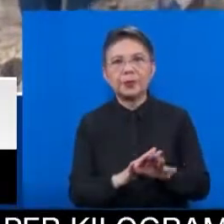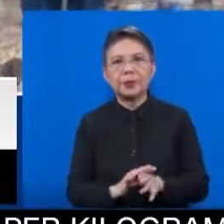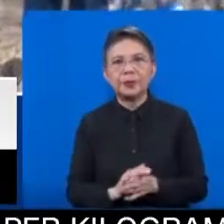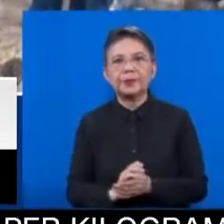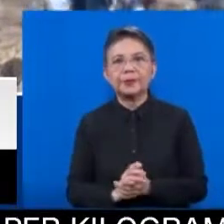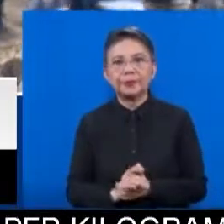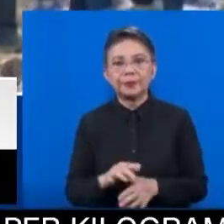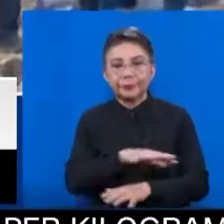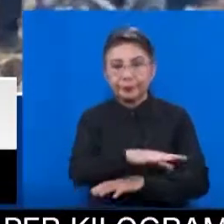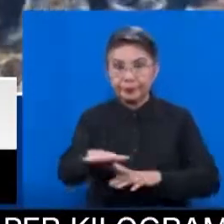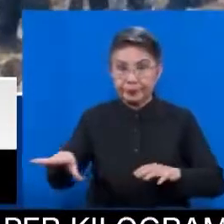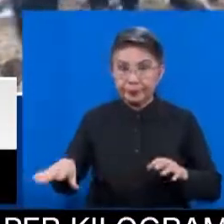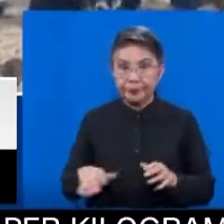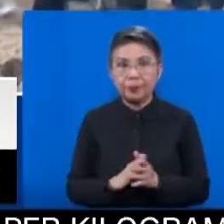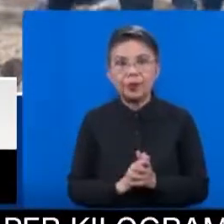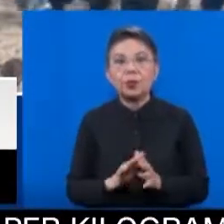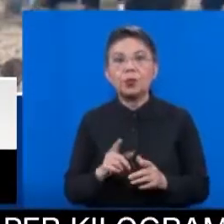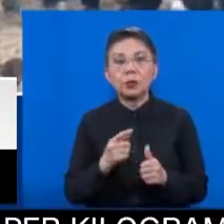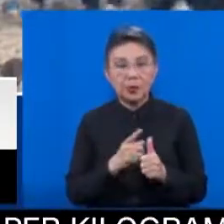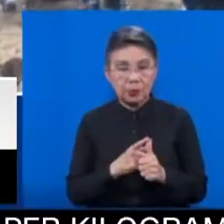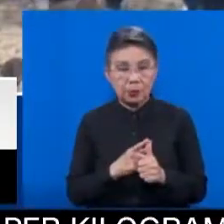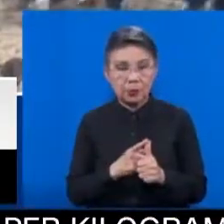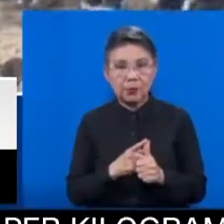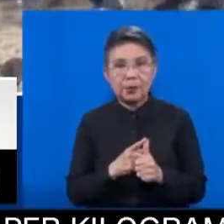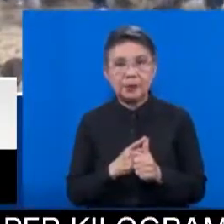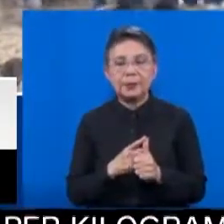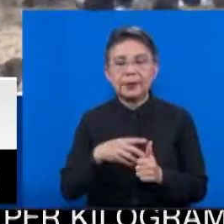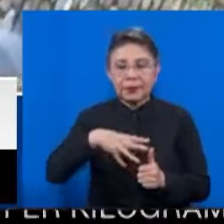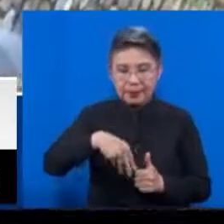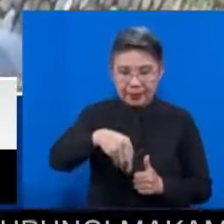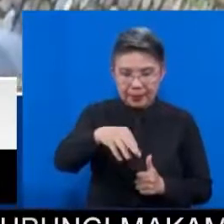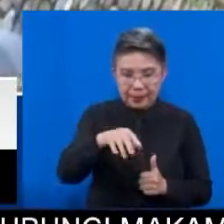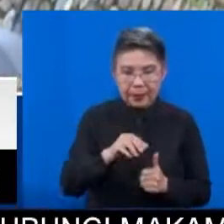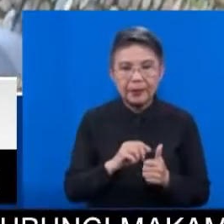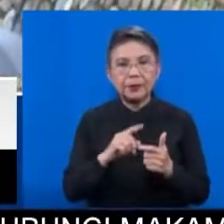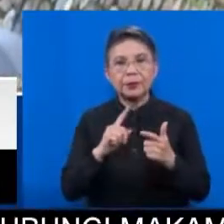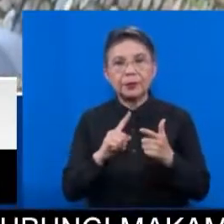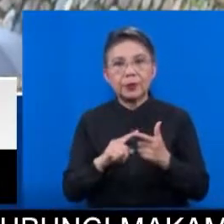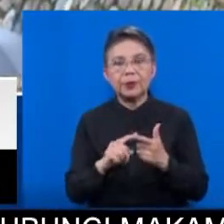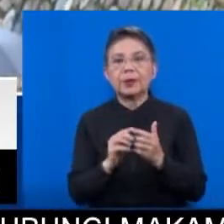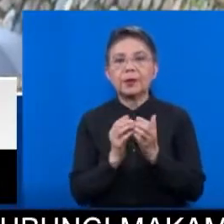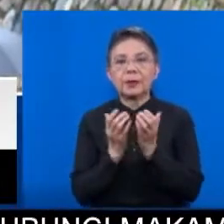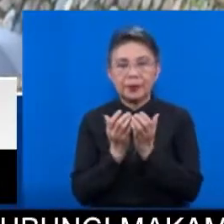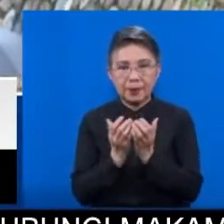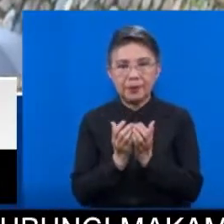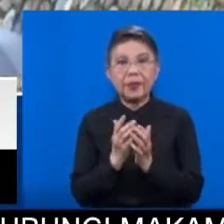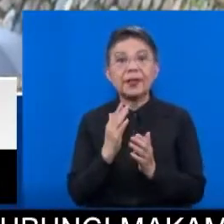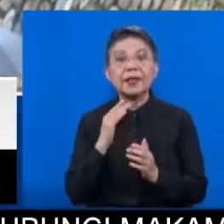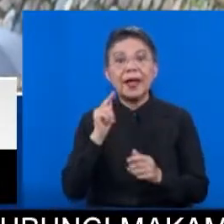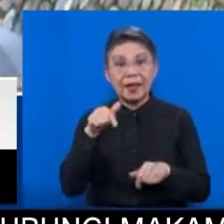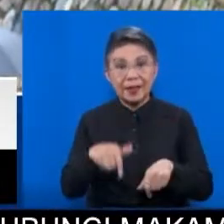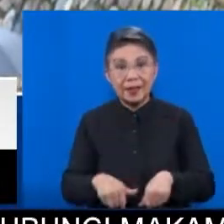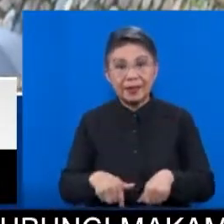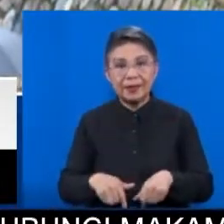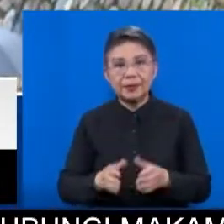masuk ke area ini untuk kemudian berziarah ke makam Eril. Mereka sengaja datang